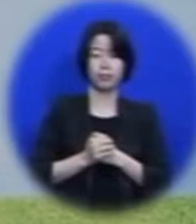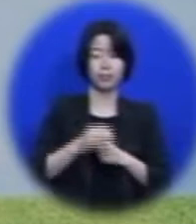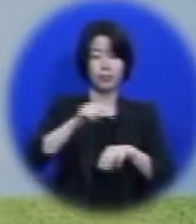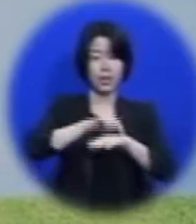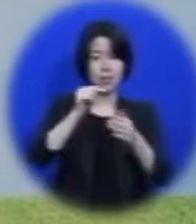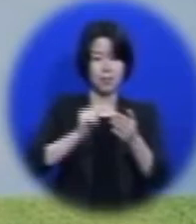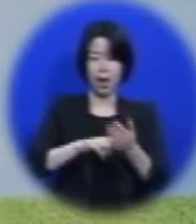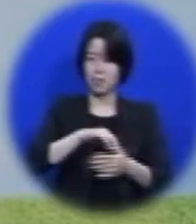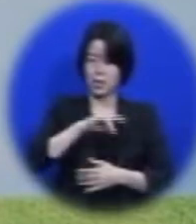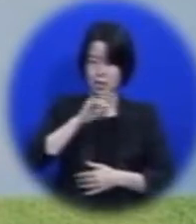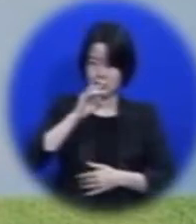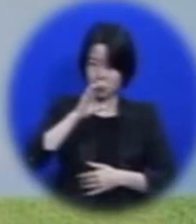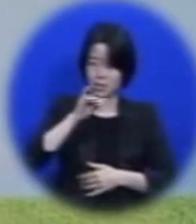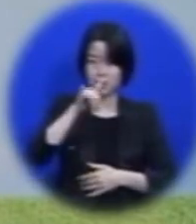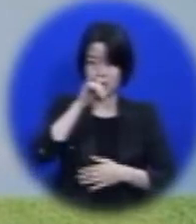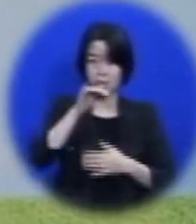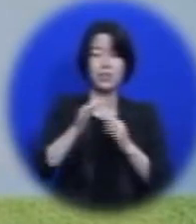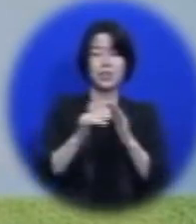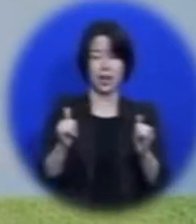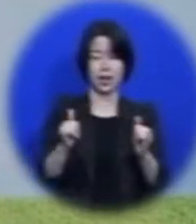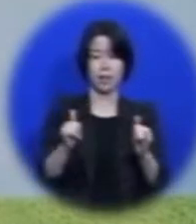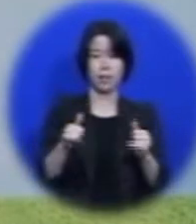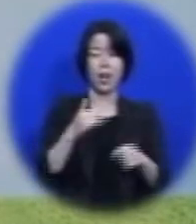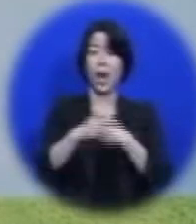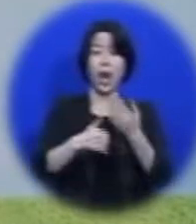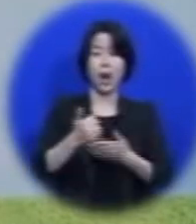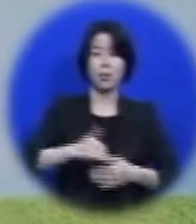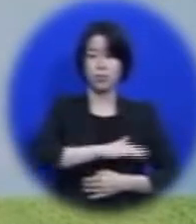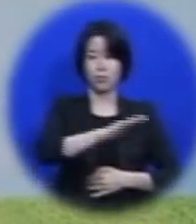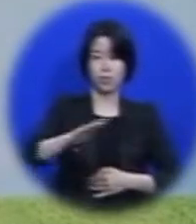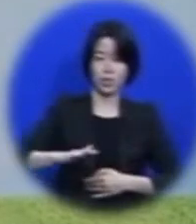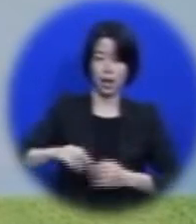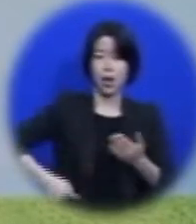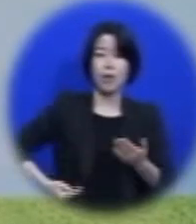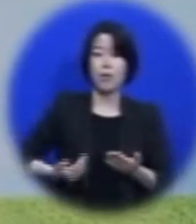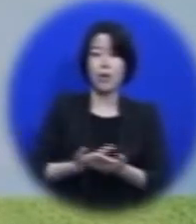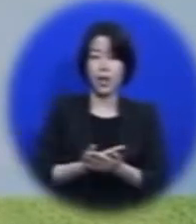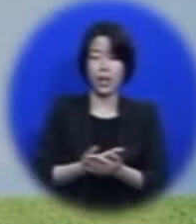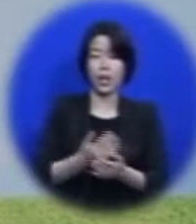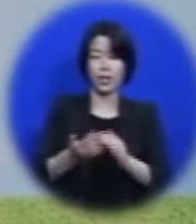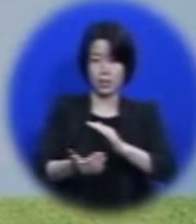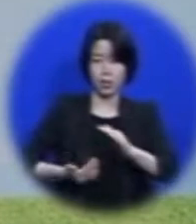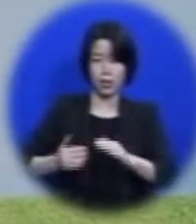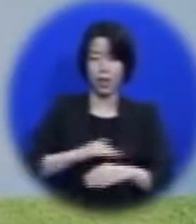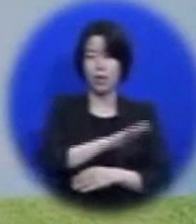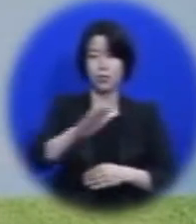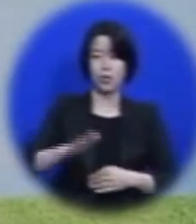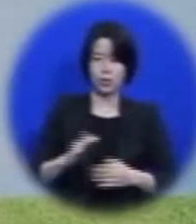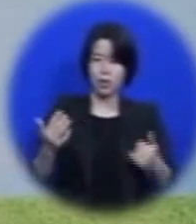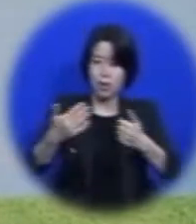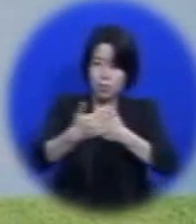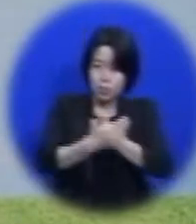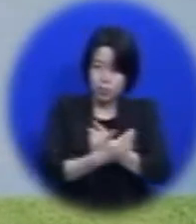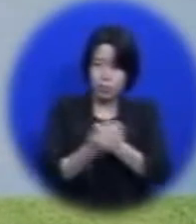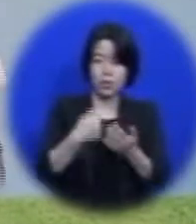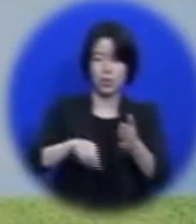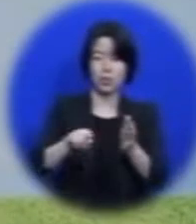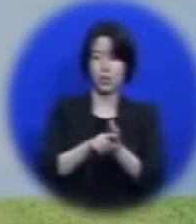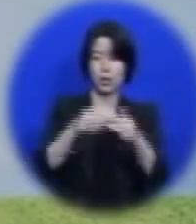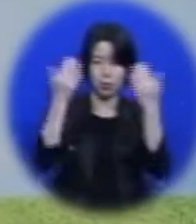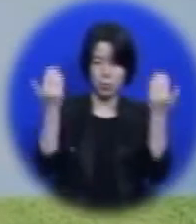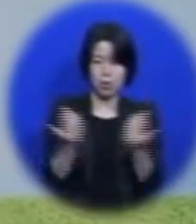마음에 의심이 있으신 분들, 하나님은 우리가 회개하기 전에 이미 우리를 품으시려고